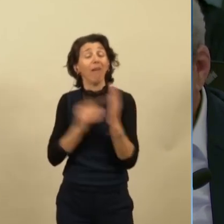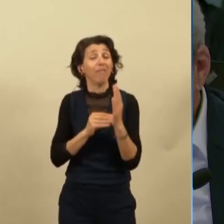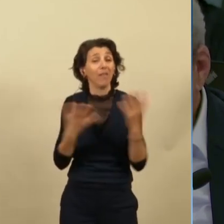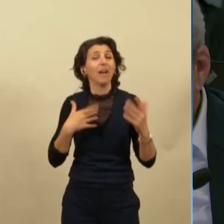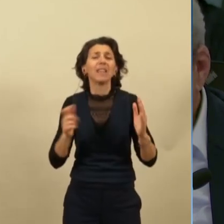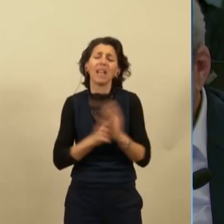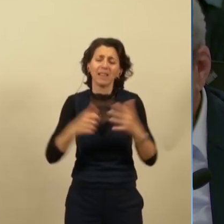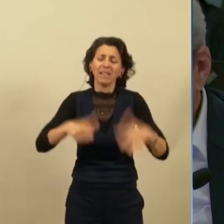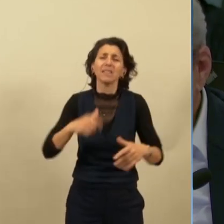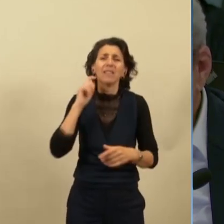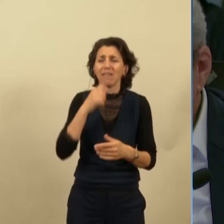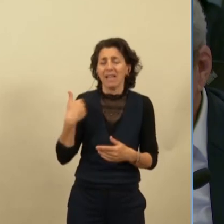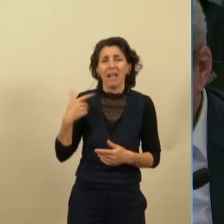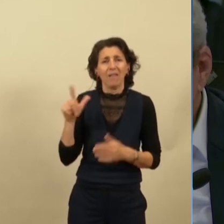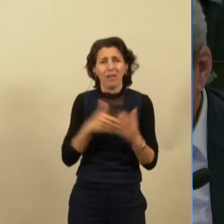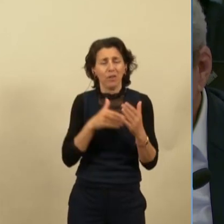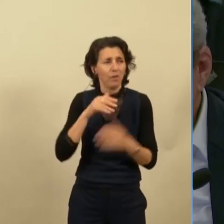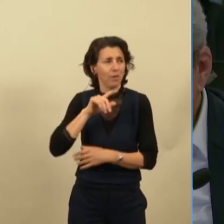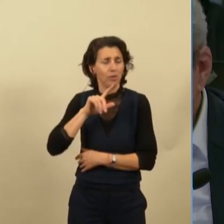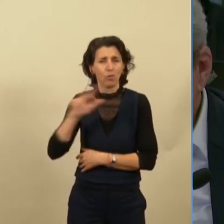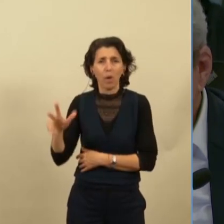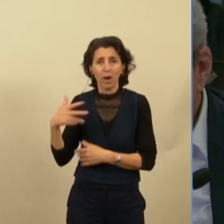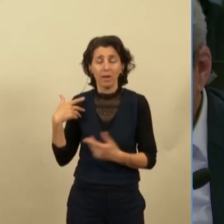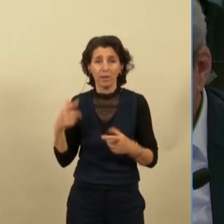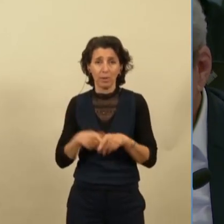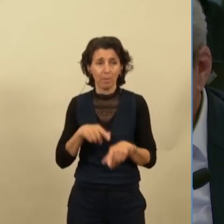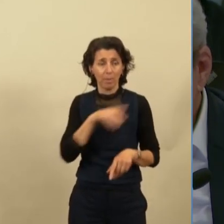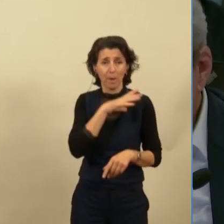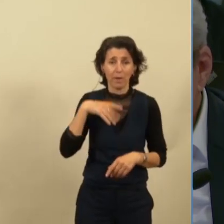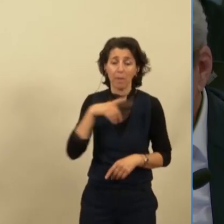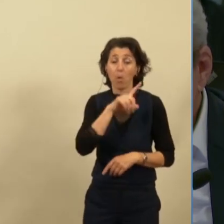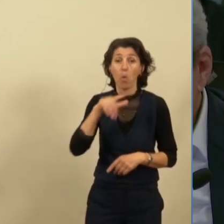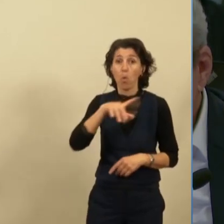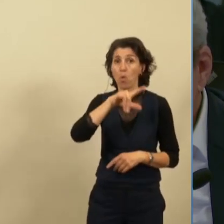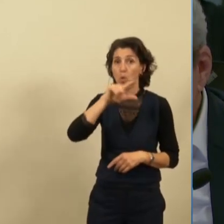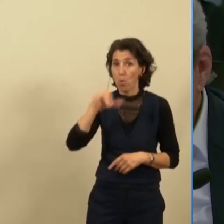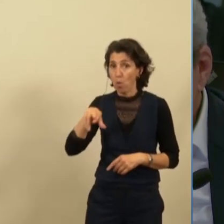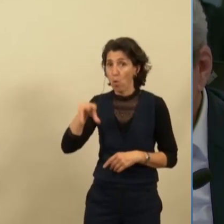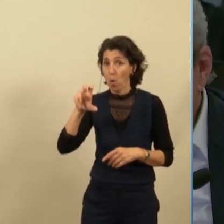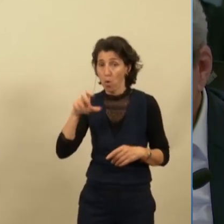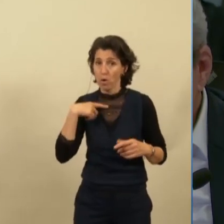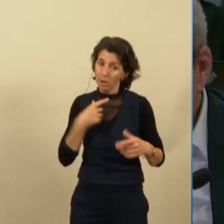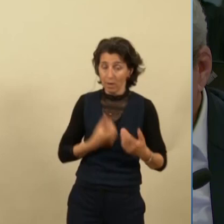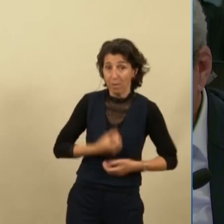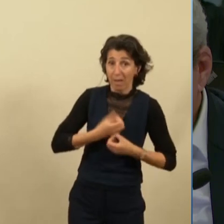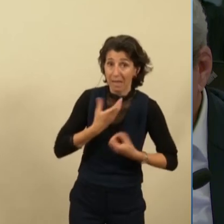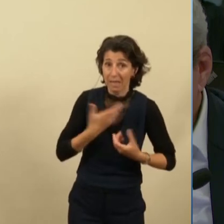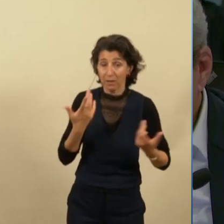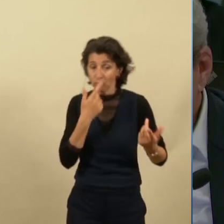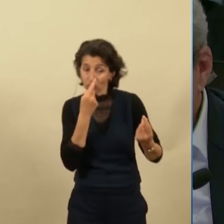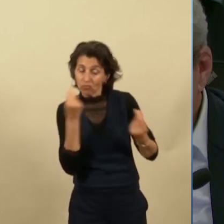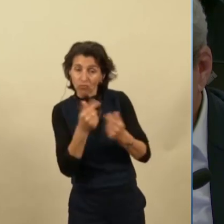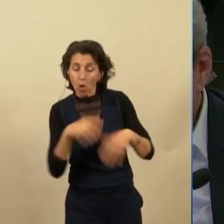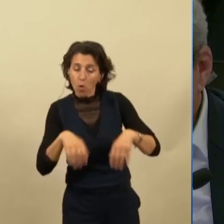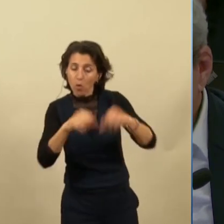2023 les récentes prises de position de Lucile Lheureux avait de quoi laisser envisager un recrutement basé davantage